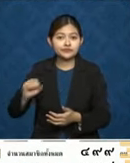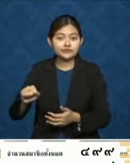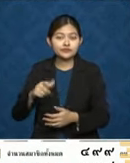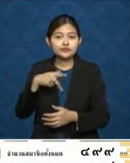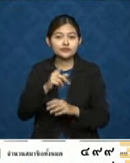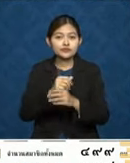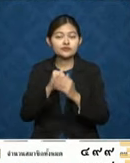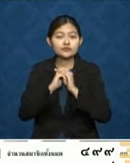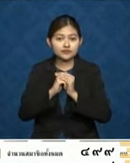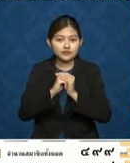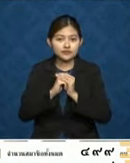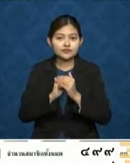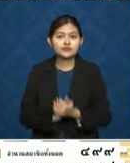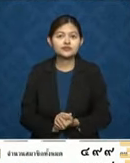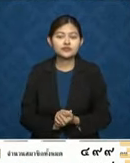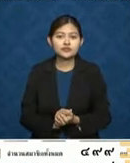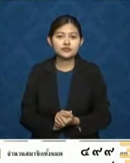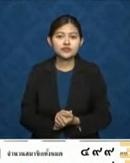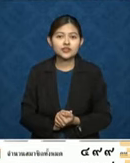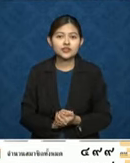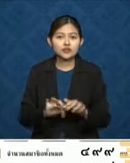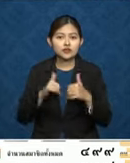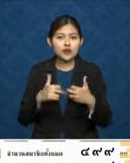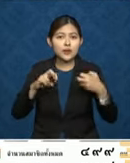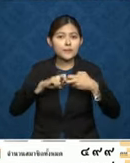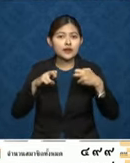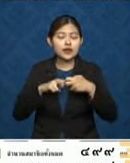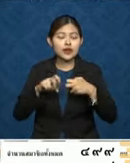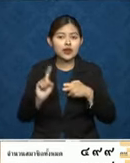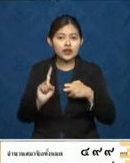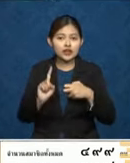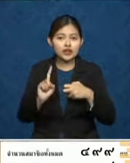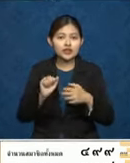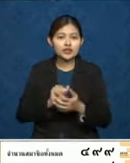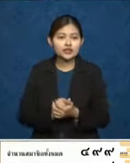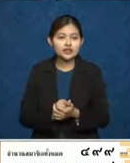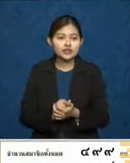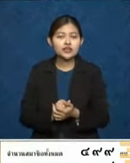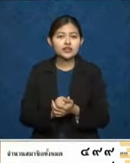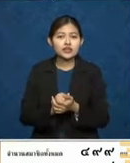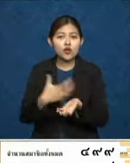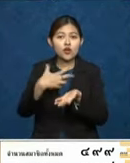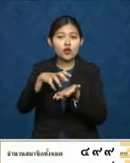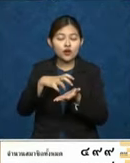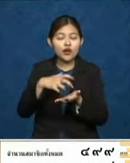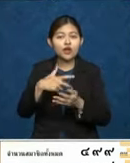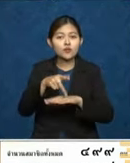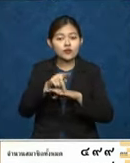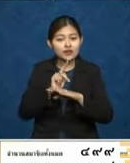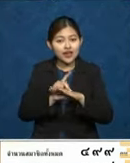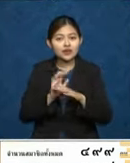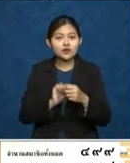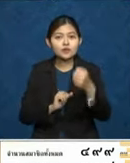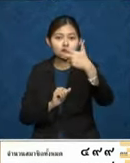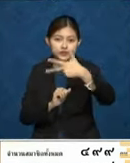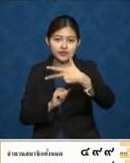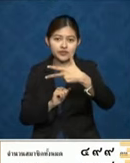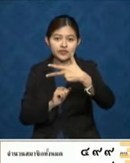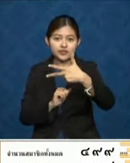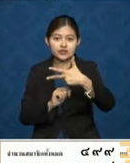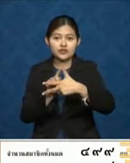กล้าในวันนี้ผมมีประเด็นปัญหาในจังหวัดปราจีนบุรีมานำเรียนต่อท่านประธาน 3เรื่องด้วยกันดังนี้ขอสไลด์ด้วย